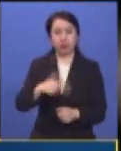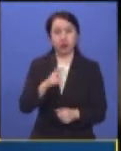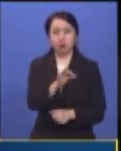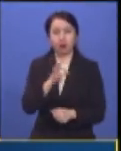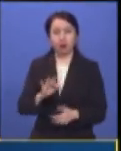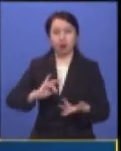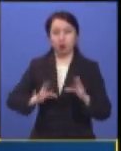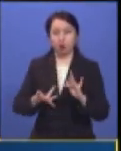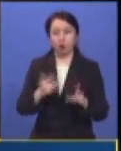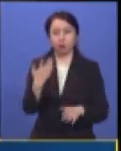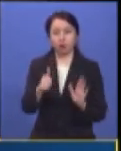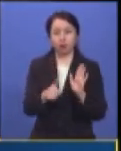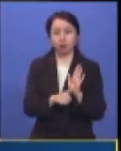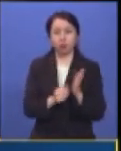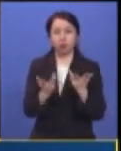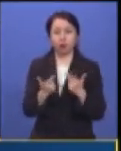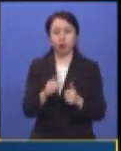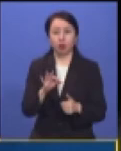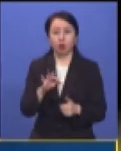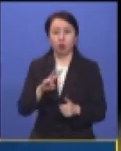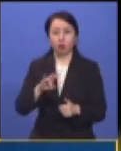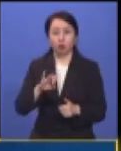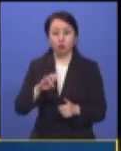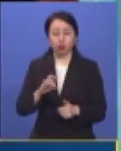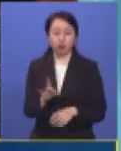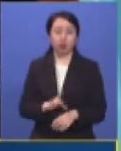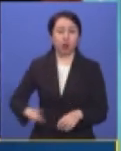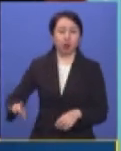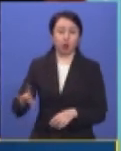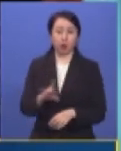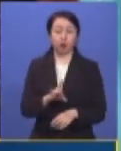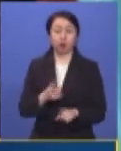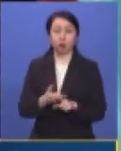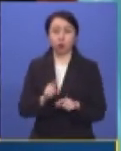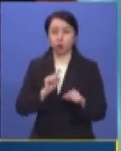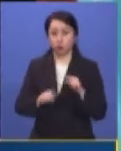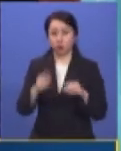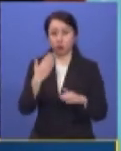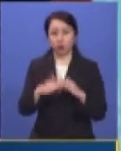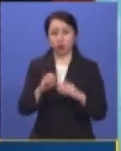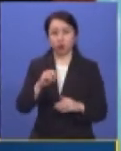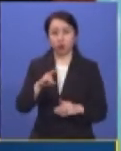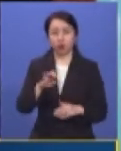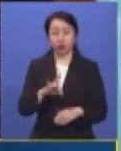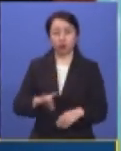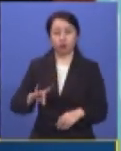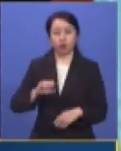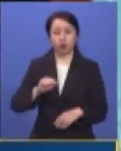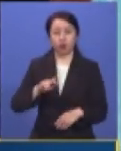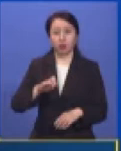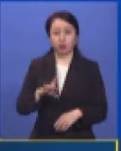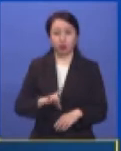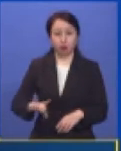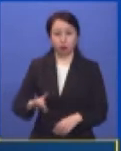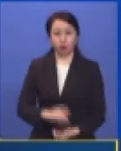33% онлайн, 6% офлайн. Районов компании особенно в Весильском, Кызылжарском